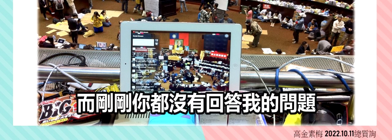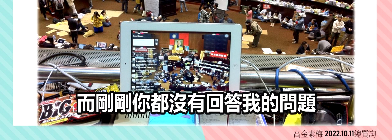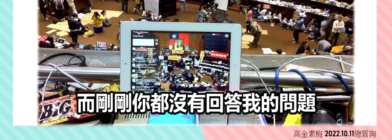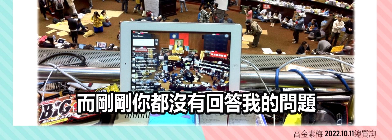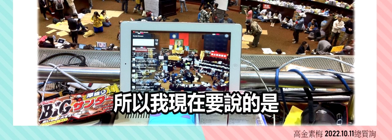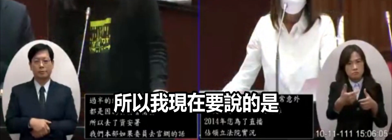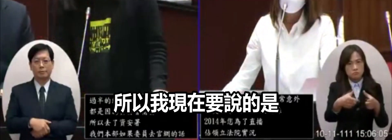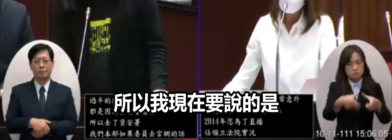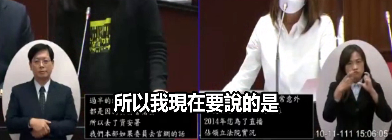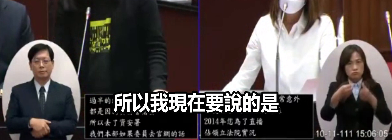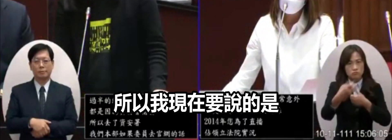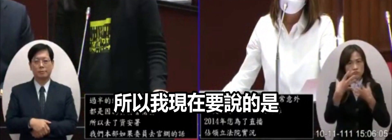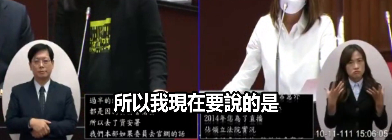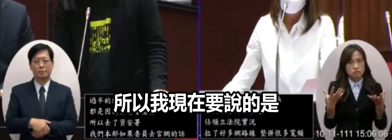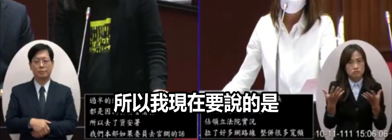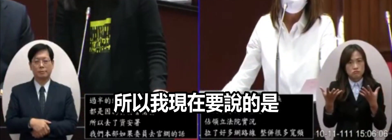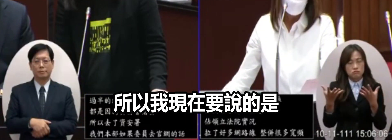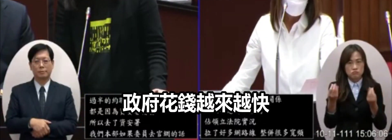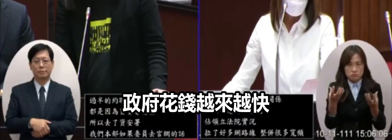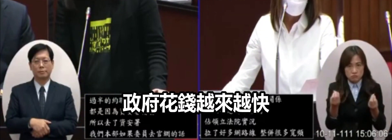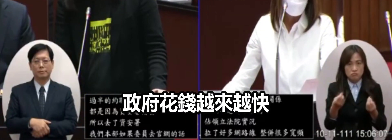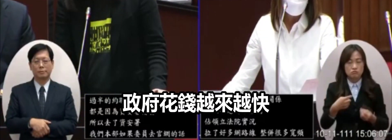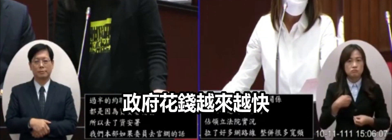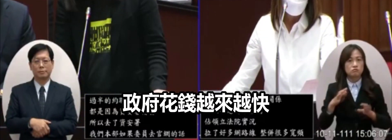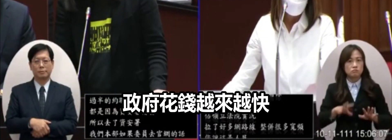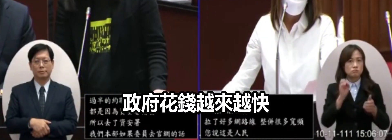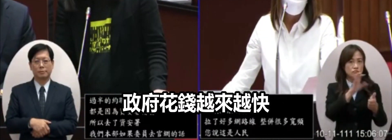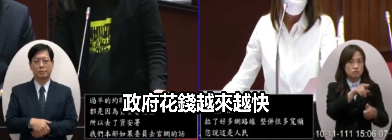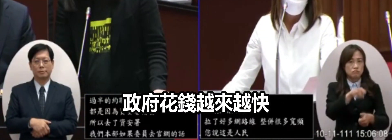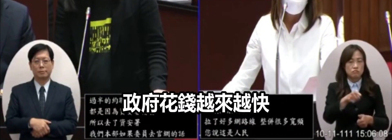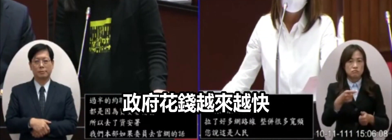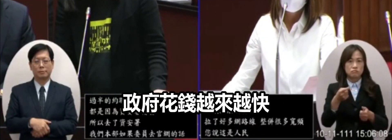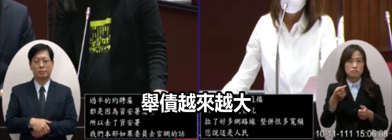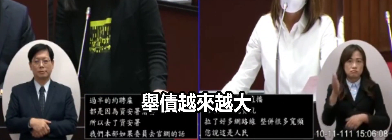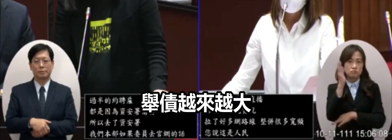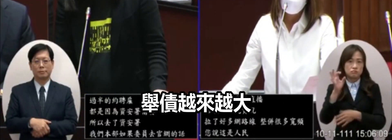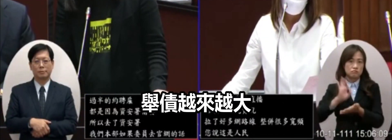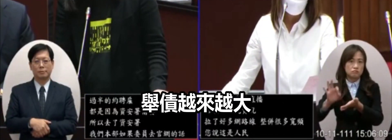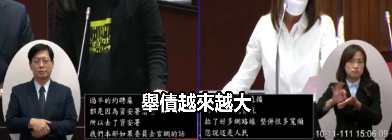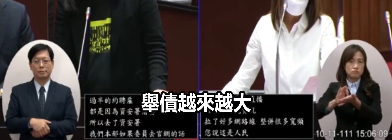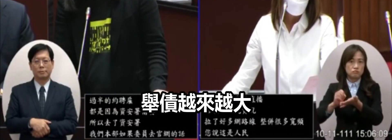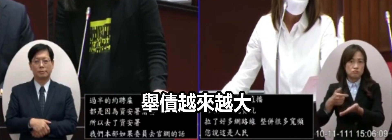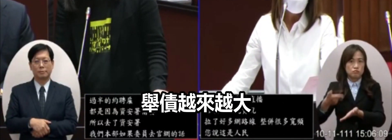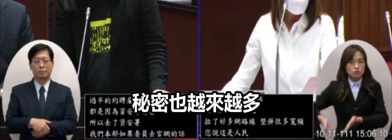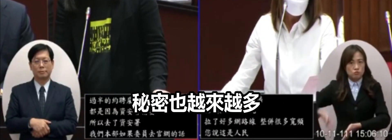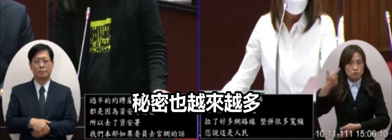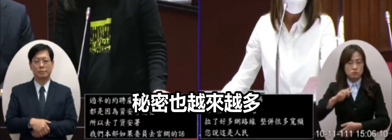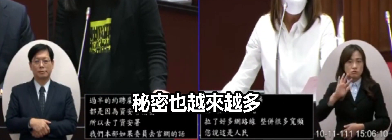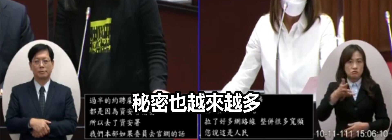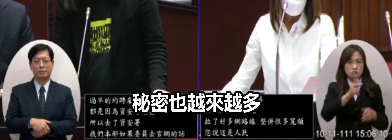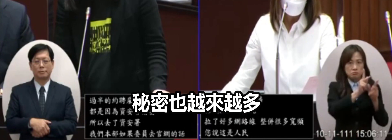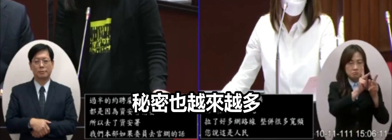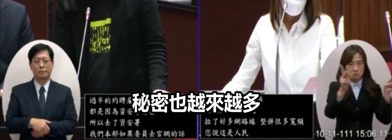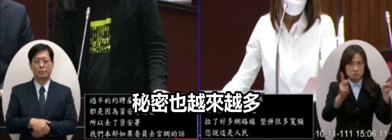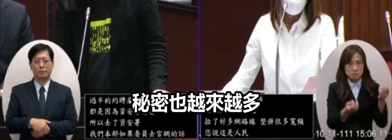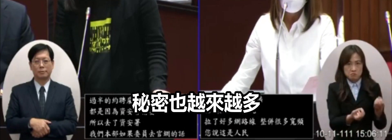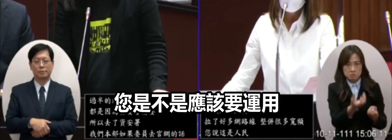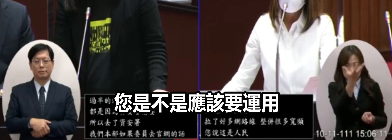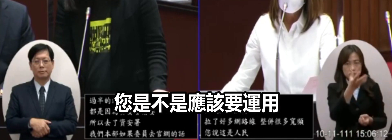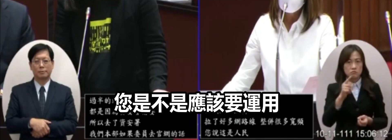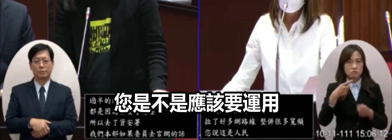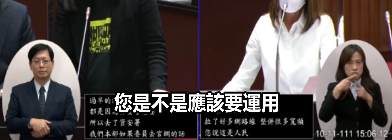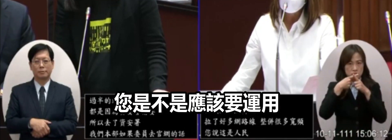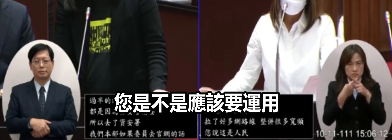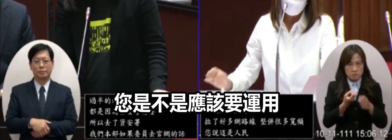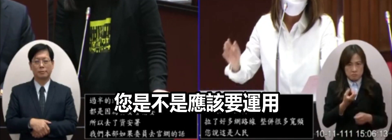回答我的问题，所以我现在要说的是，政府花钱越来越快，举债越来越大， 秘密也越来越多，